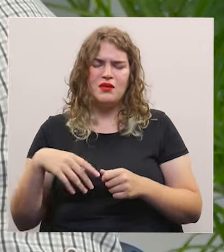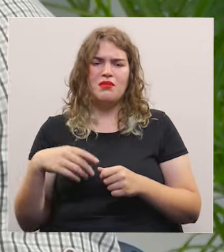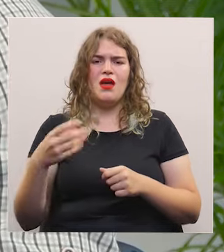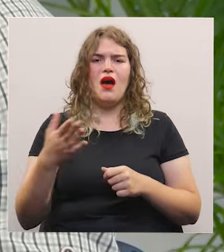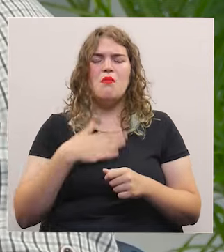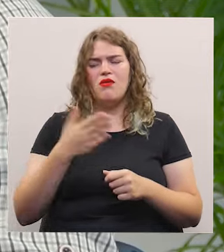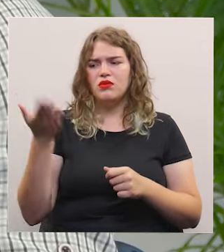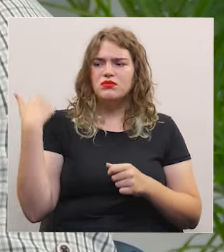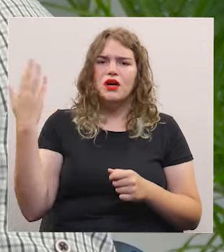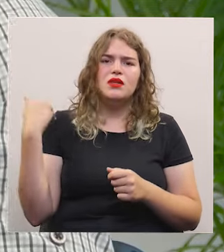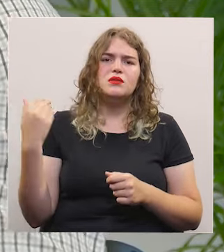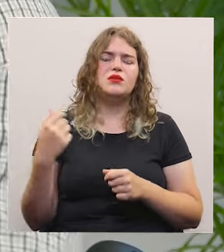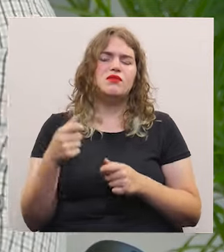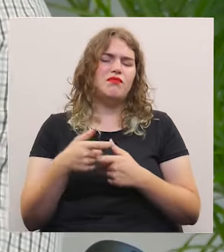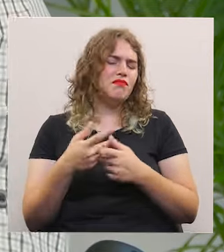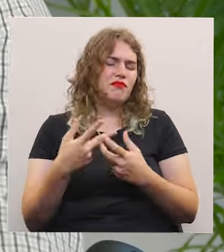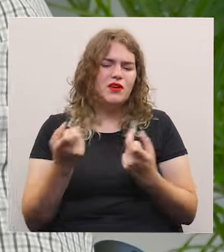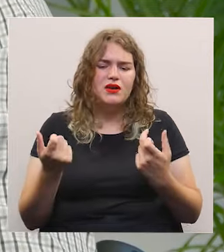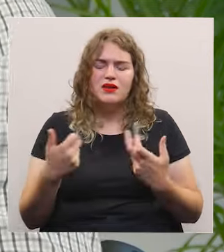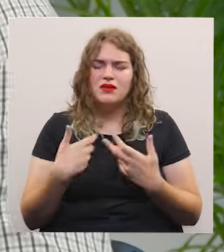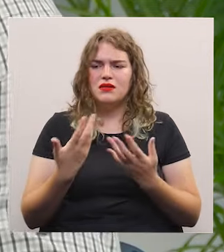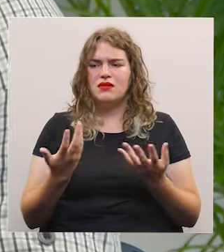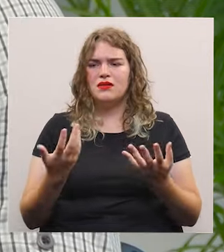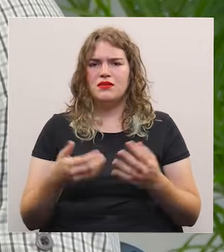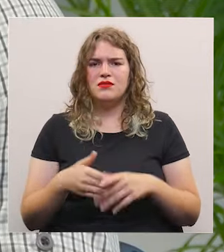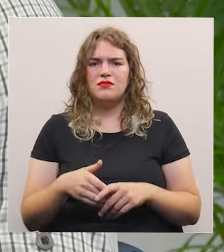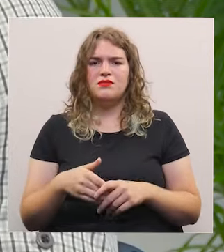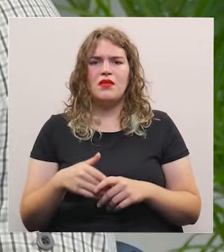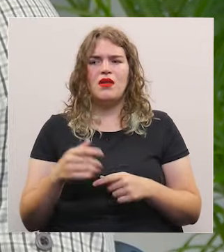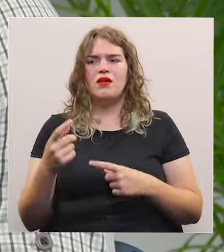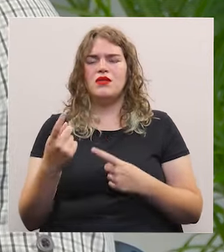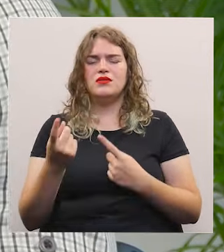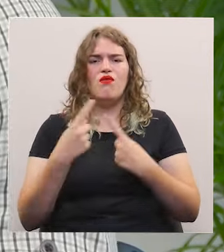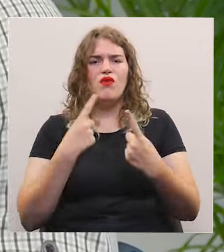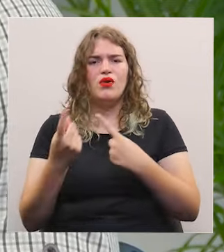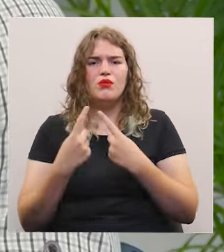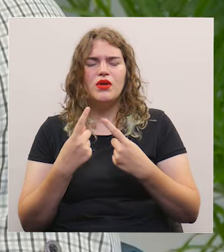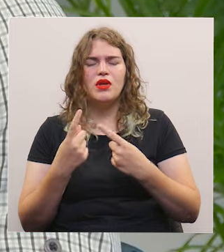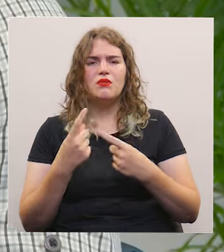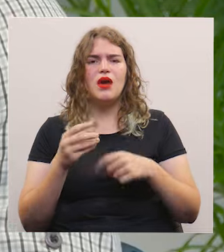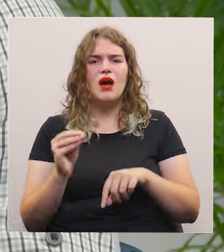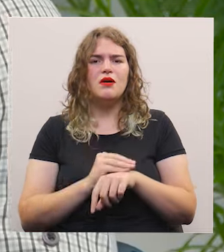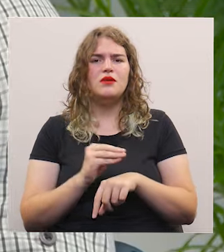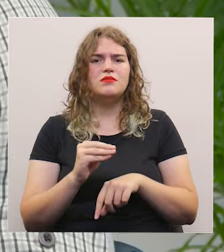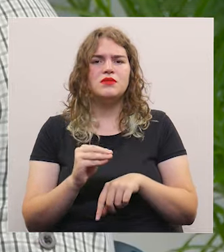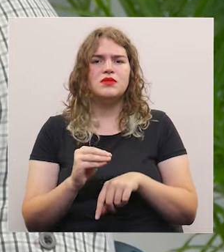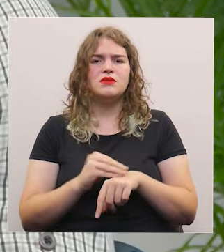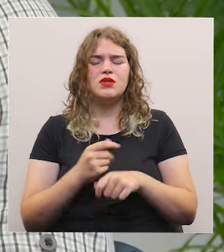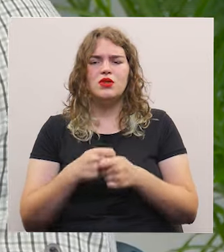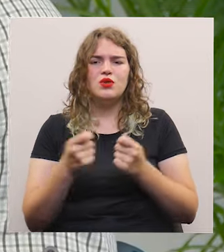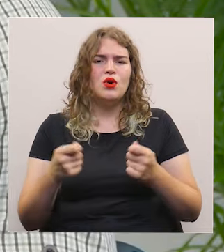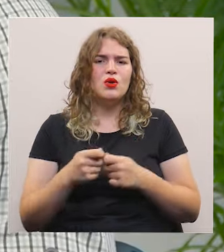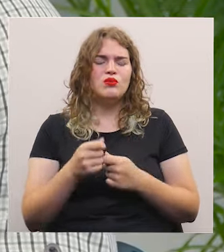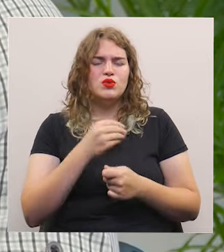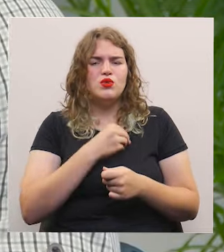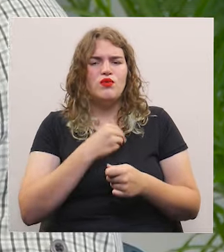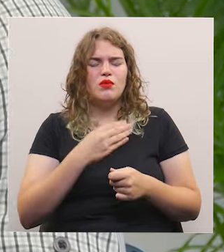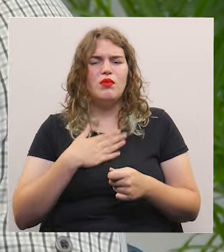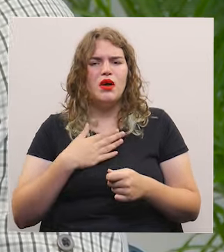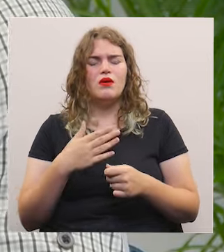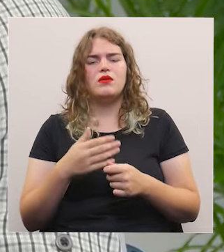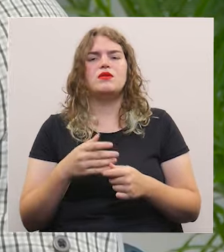care le-am avut înainte, fără să fi vorbit, am simțit în tot sufletul